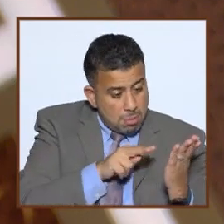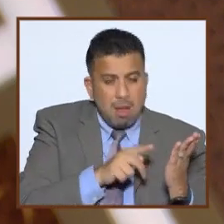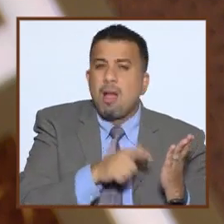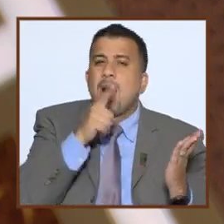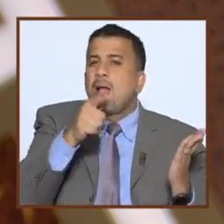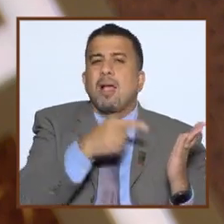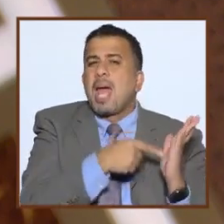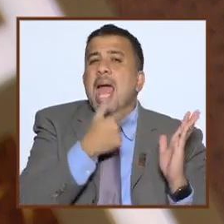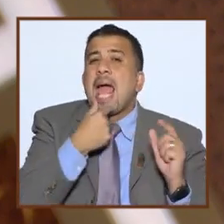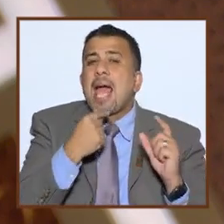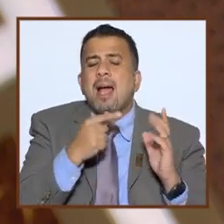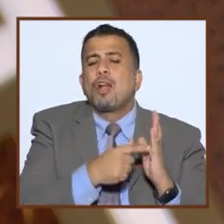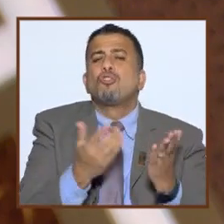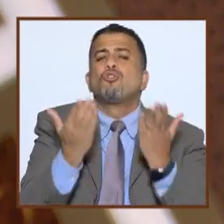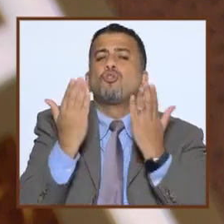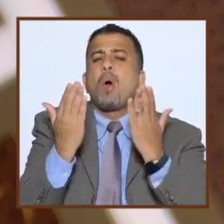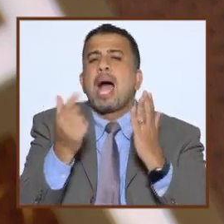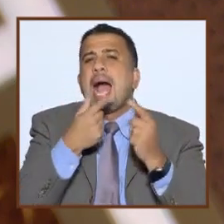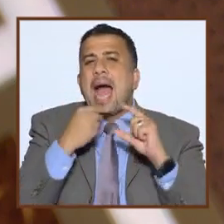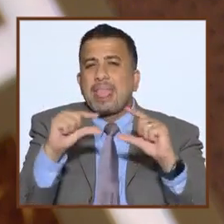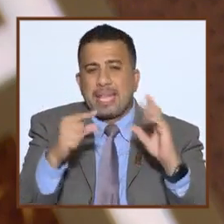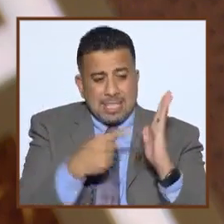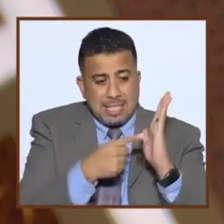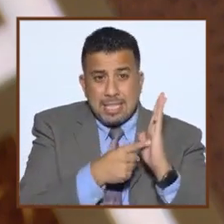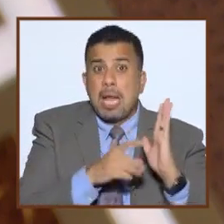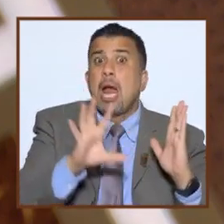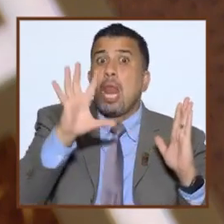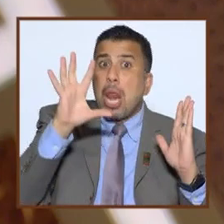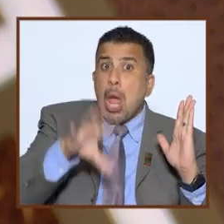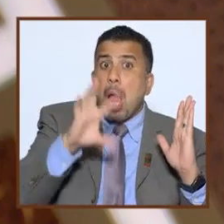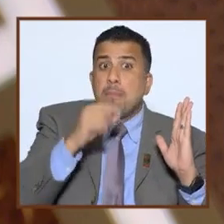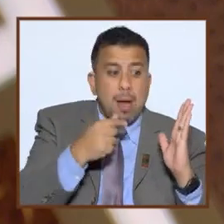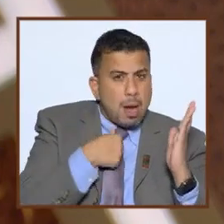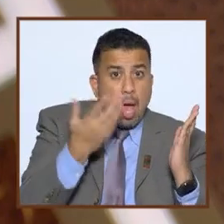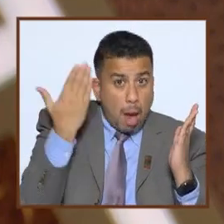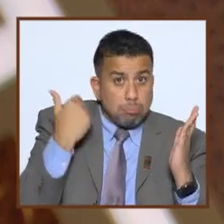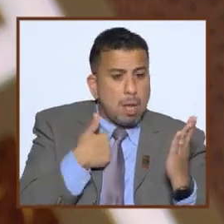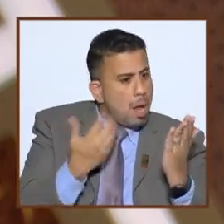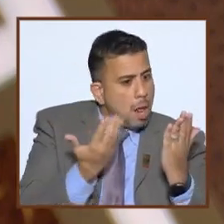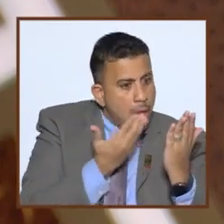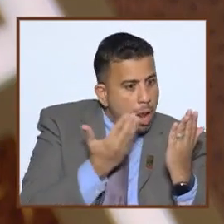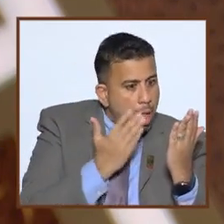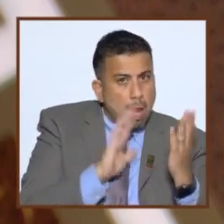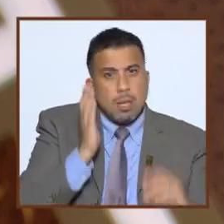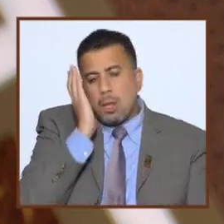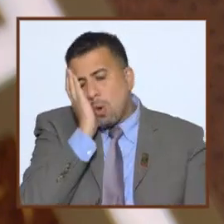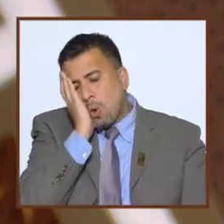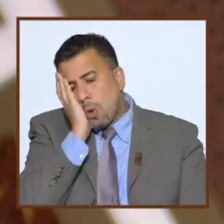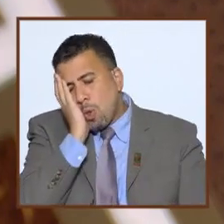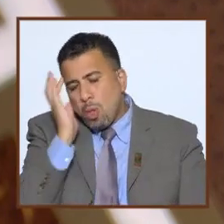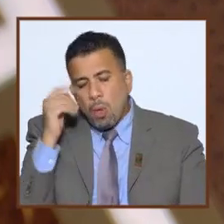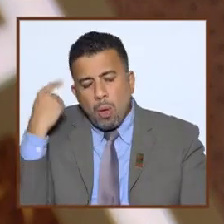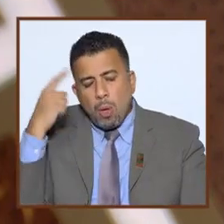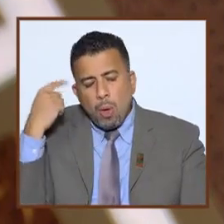على الاعتبار ان هي جربته وشافت شيء ما يدل على صحه الحديث لو الدين بالتجربه ما